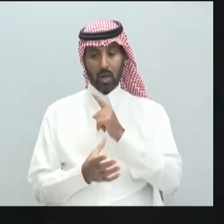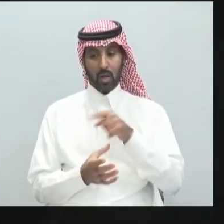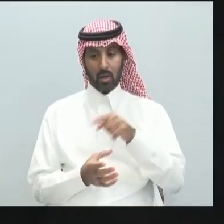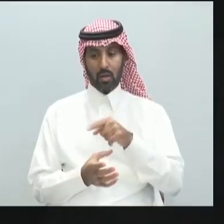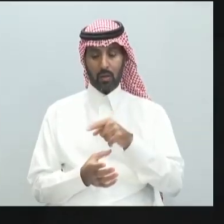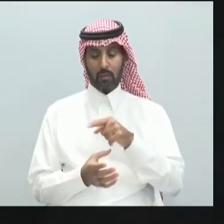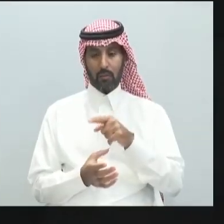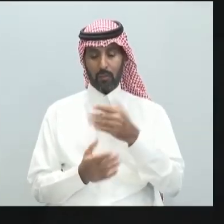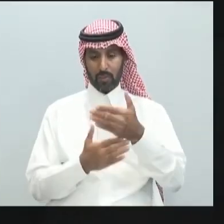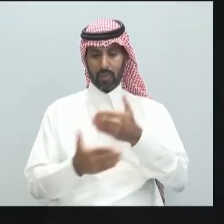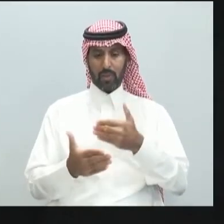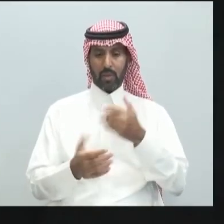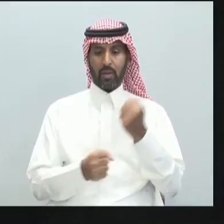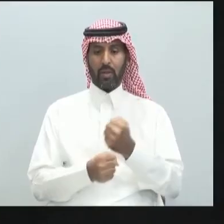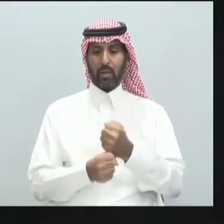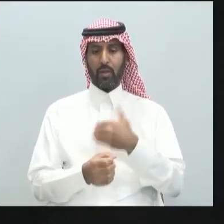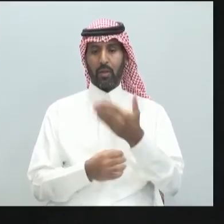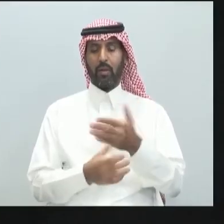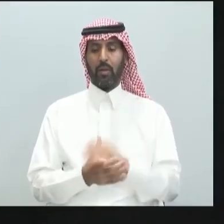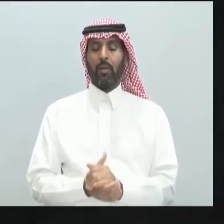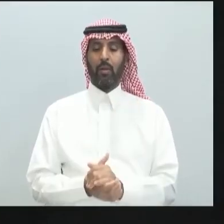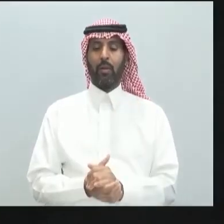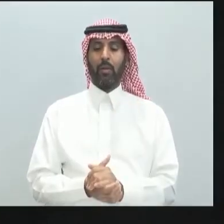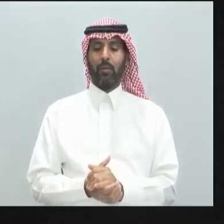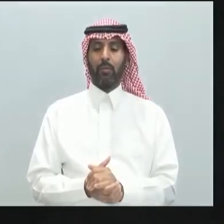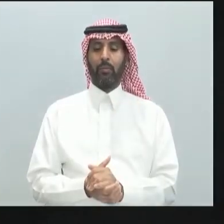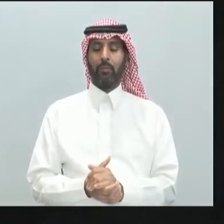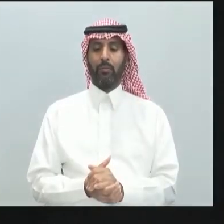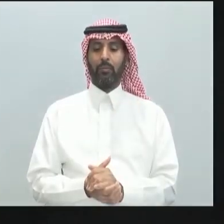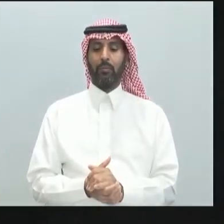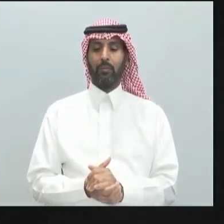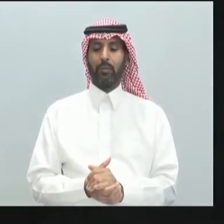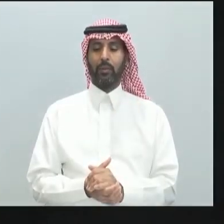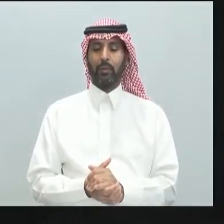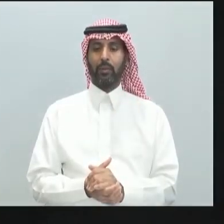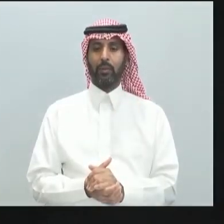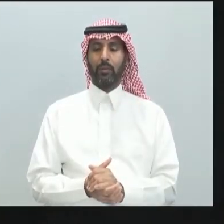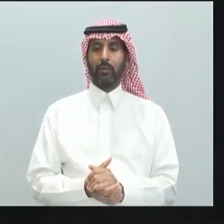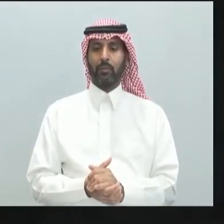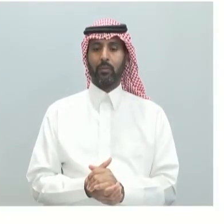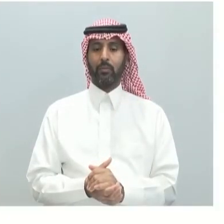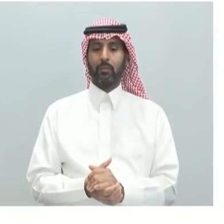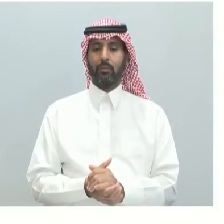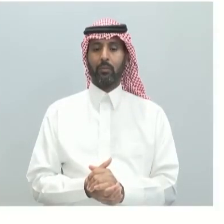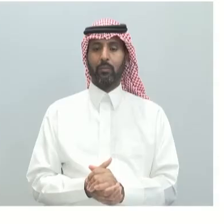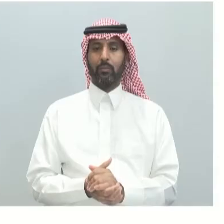وان نبتعد عنه حتى نبقي بيئتنا صالحه سليمه للحياه